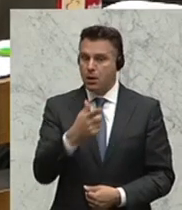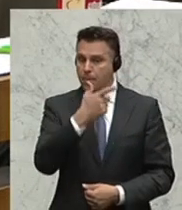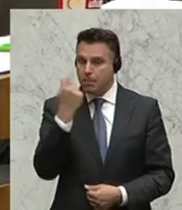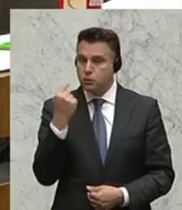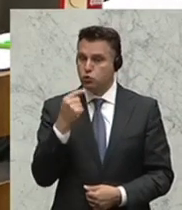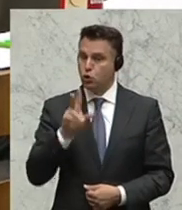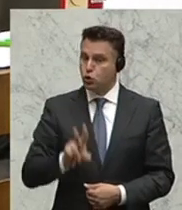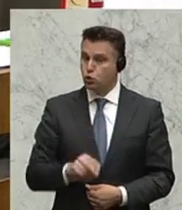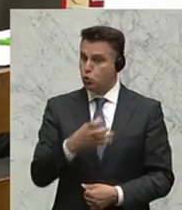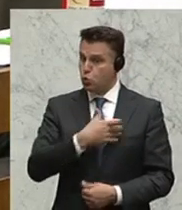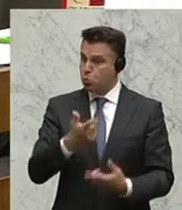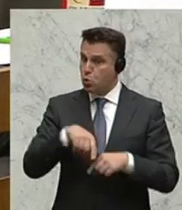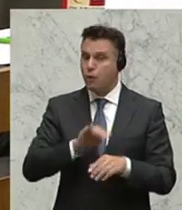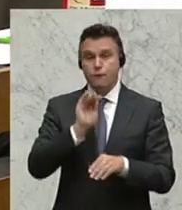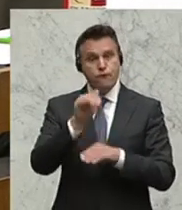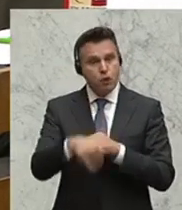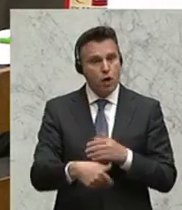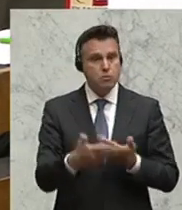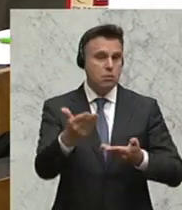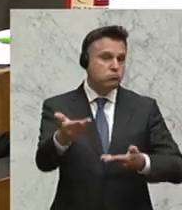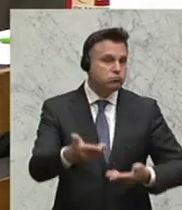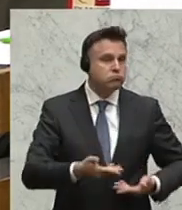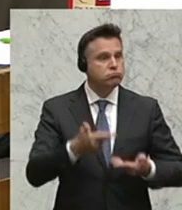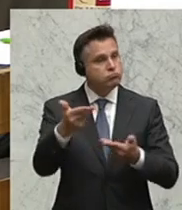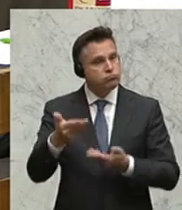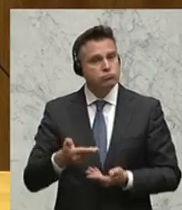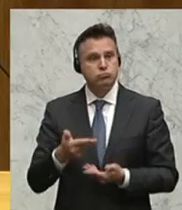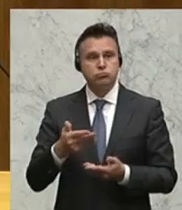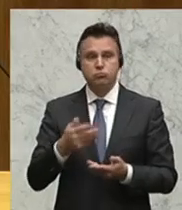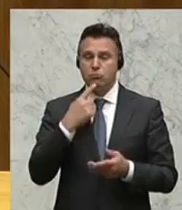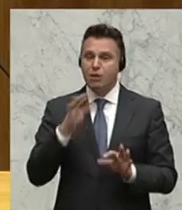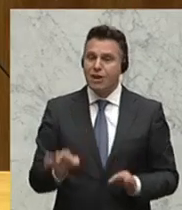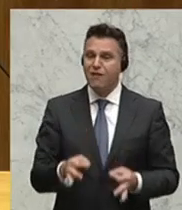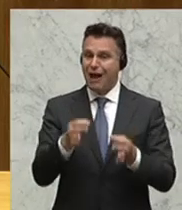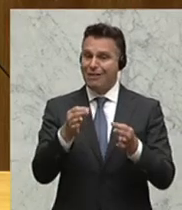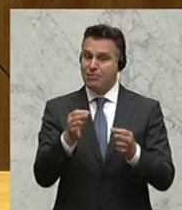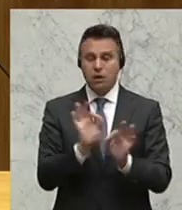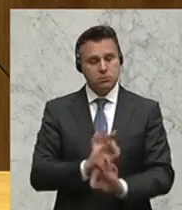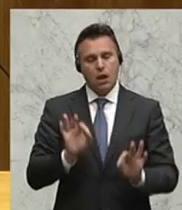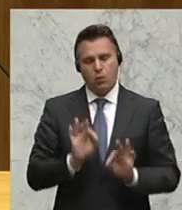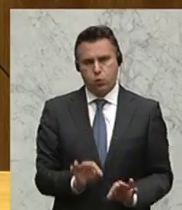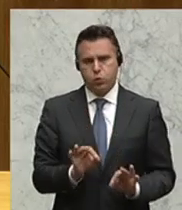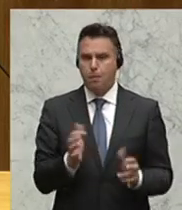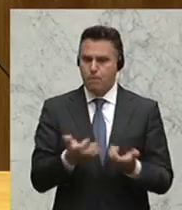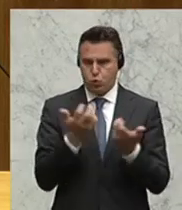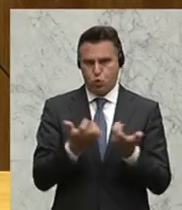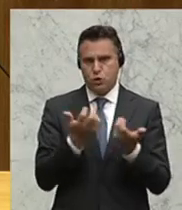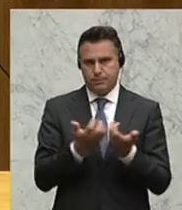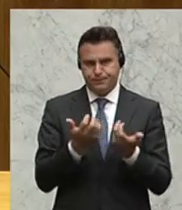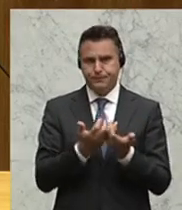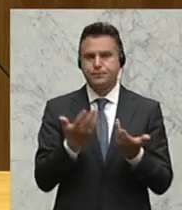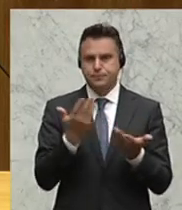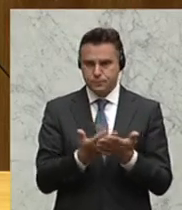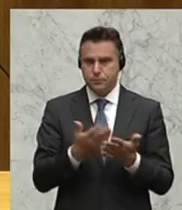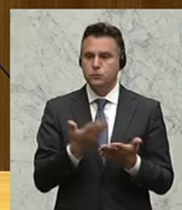extrem freundlich im Südburgenland, sehr gastfreundlich. Und die Qualität der Produkte ist wirklich besonders hervorhebenswert. Und darum geht es in